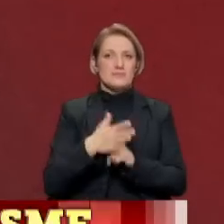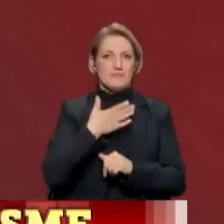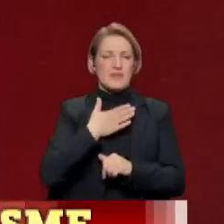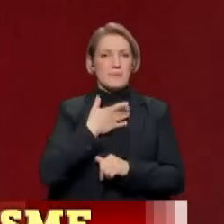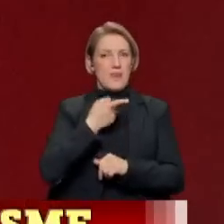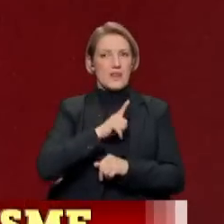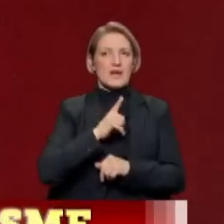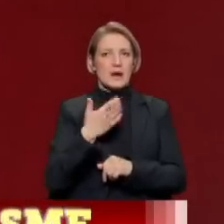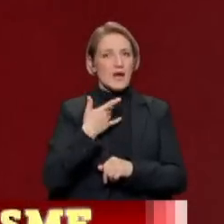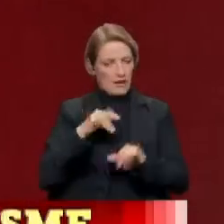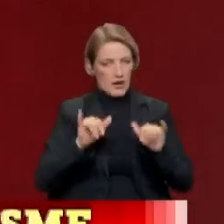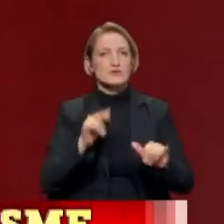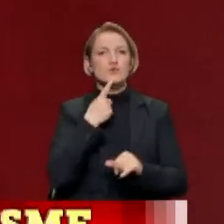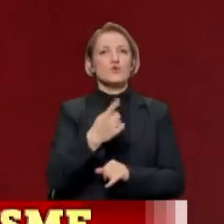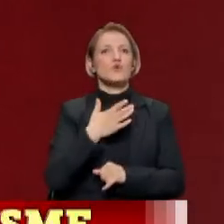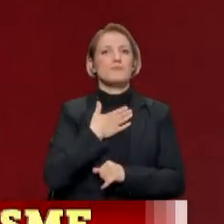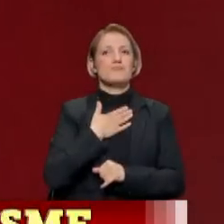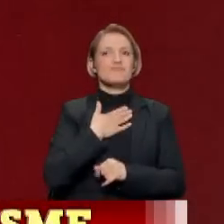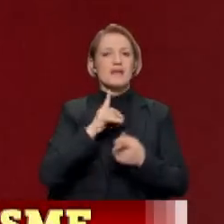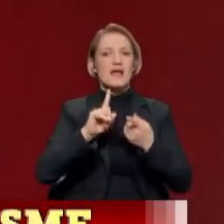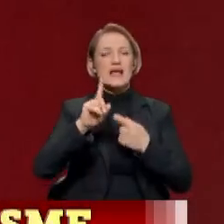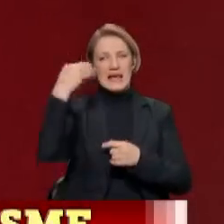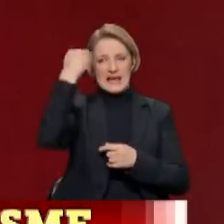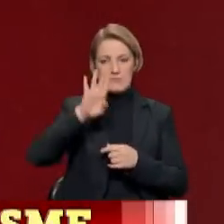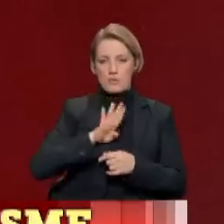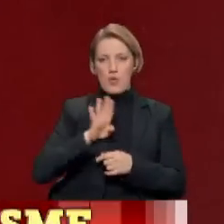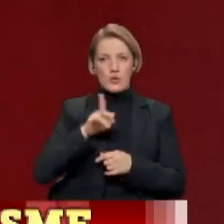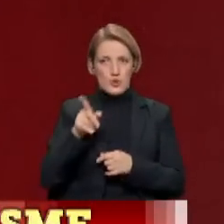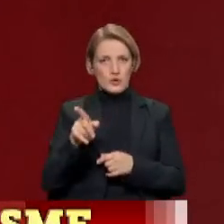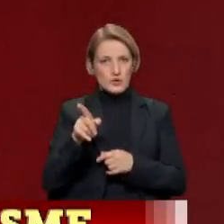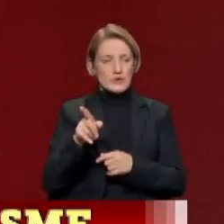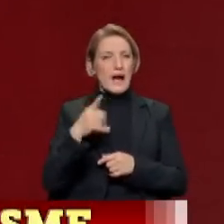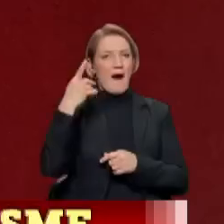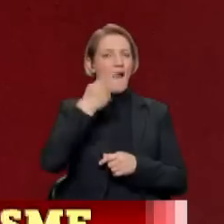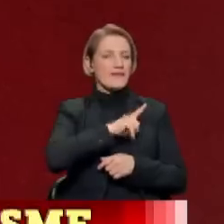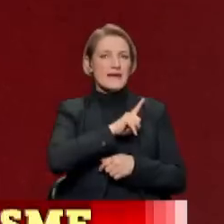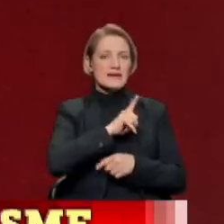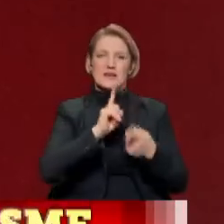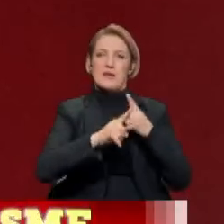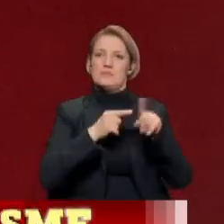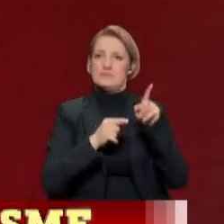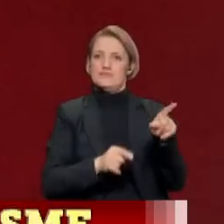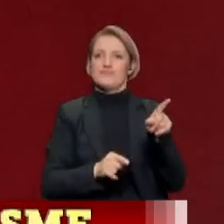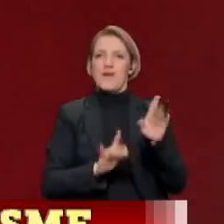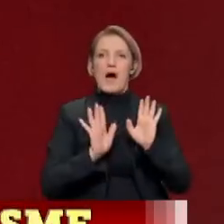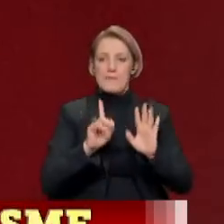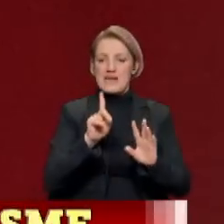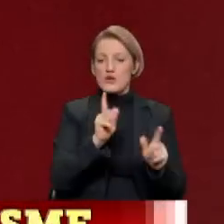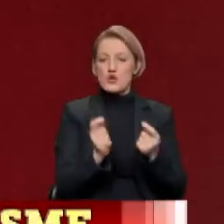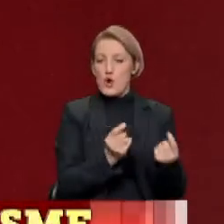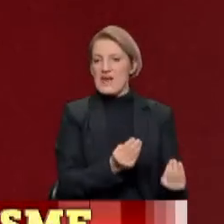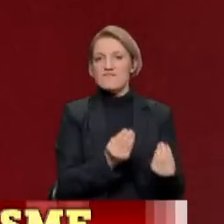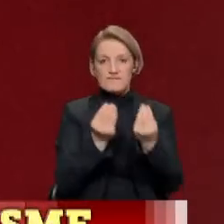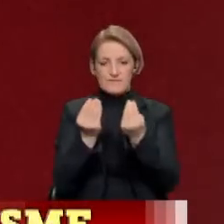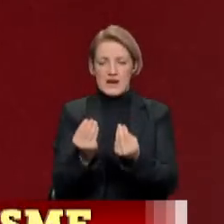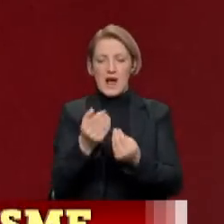adayım, CHP'nin adayı. Gene söylüyorum. Yani Ekrem İmamoğlu'nun da adayı Bay Kemal. Ama bir görev verilir,